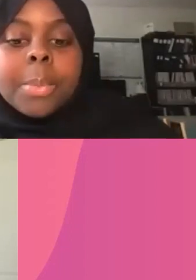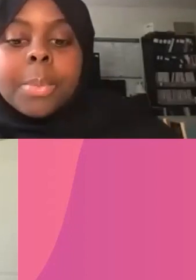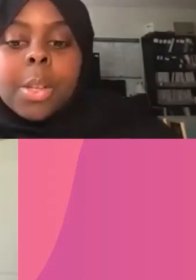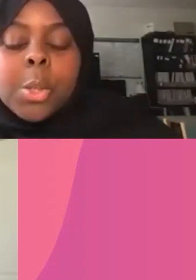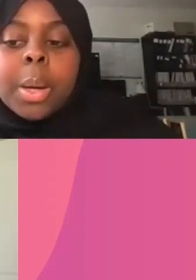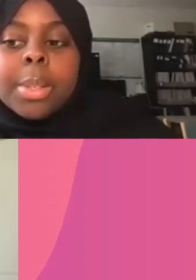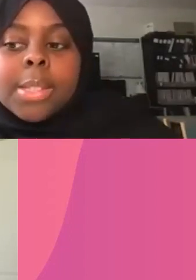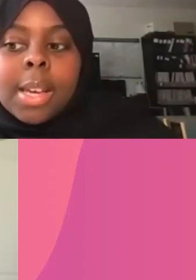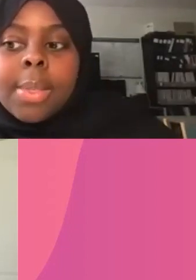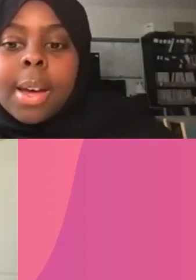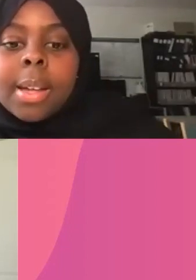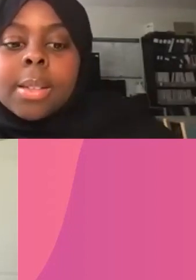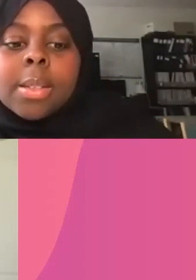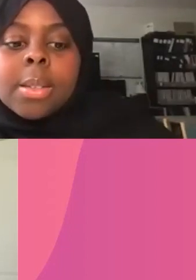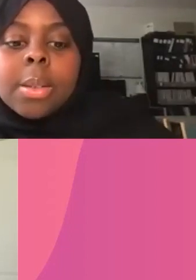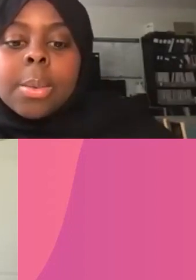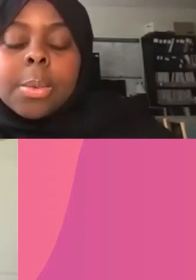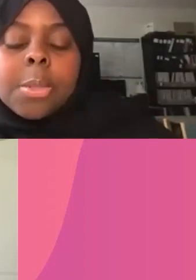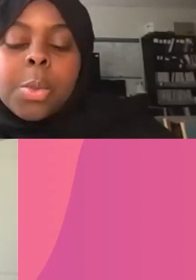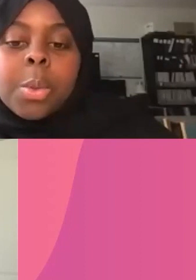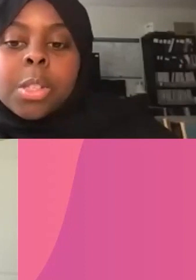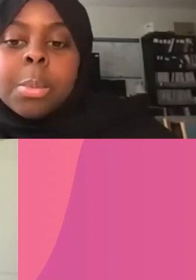C'est une très bonne question.